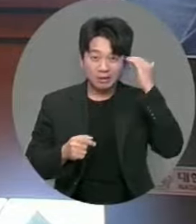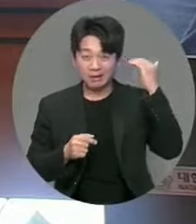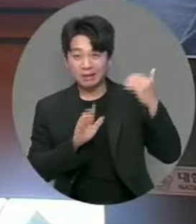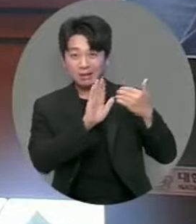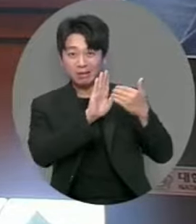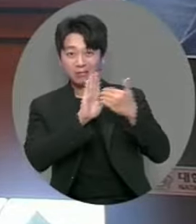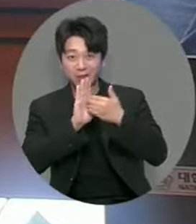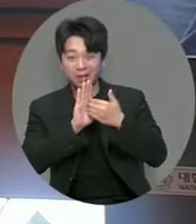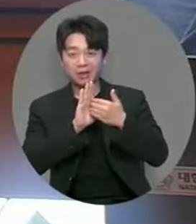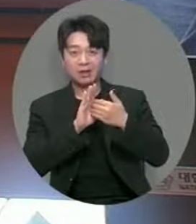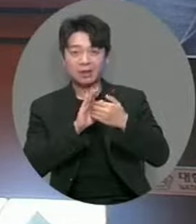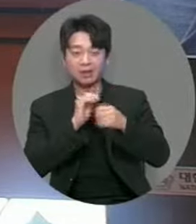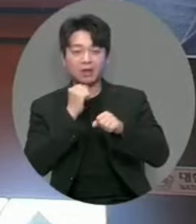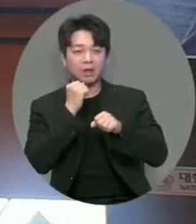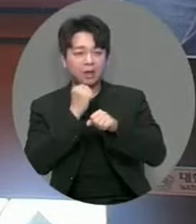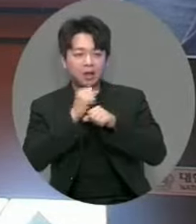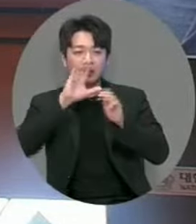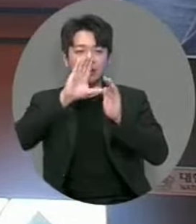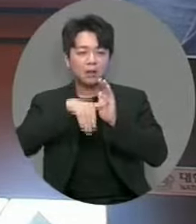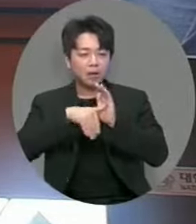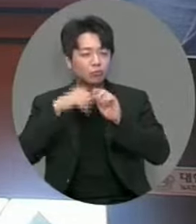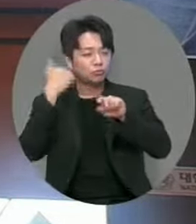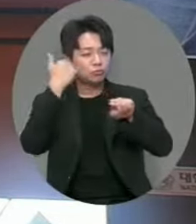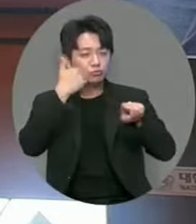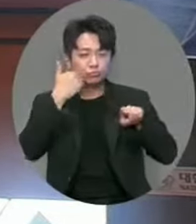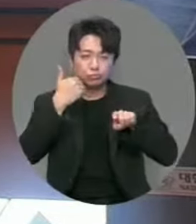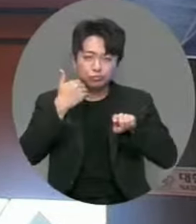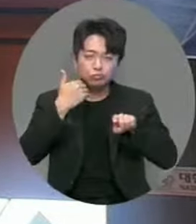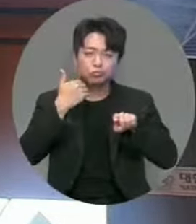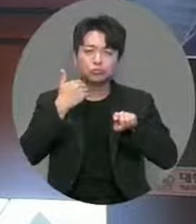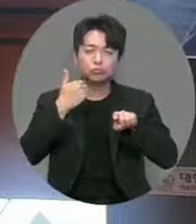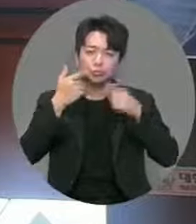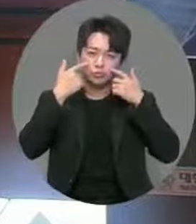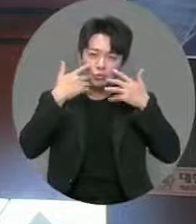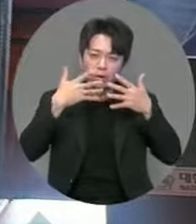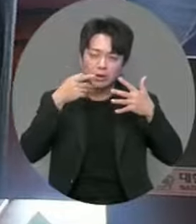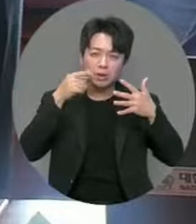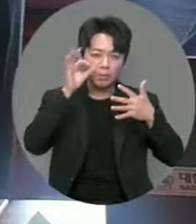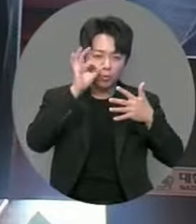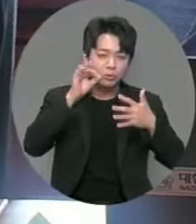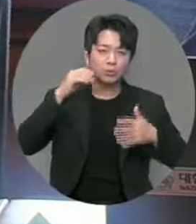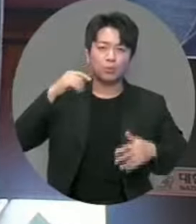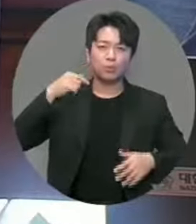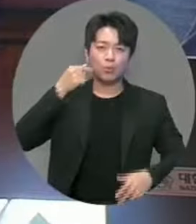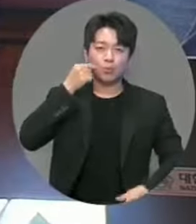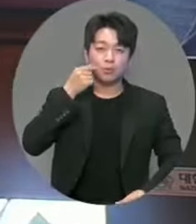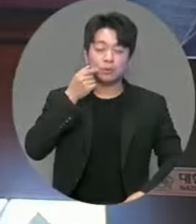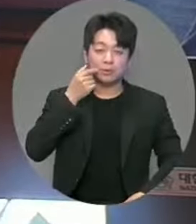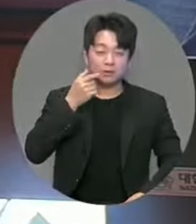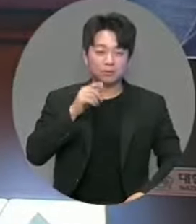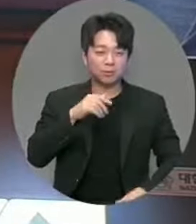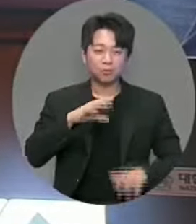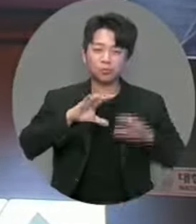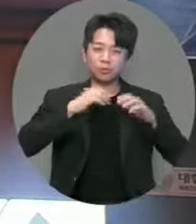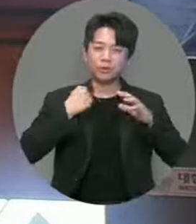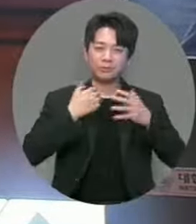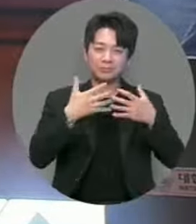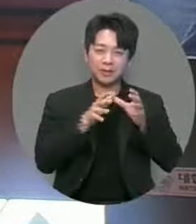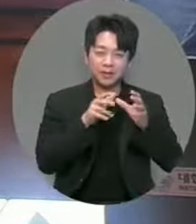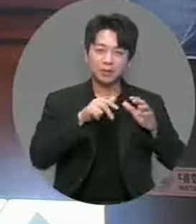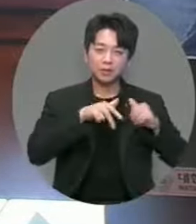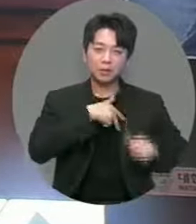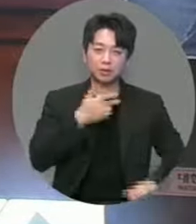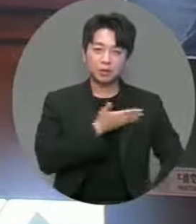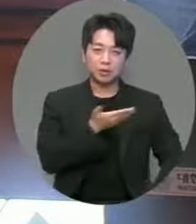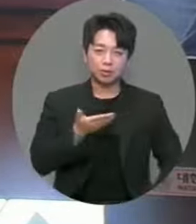신원 불명의 그 뭐 국힘의 의원님들도 계셨고 보좌진들도 있었고 그랬던 걸로 기억을